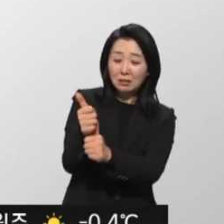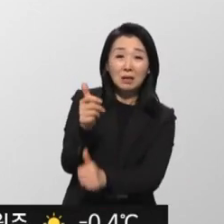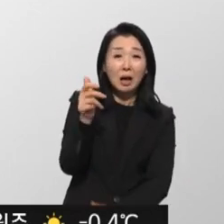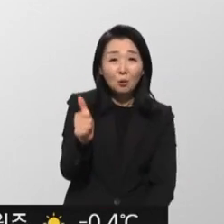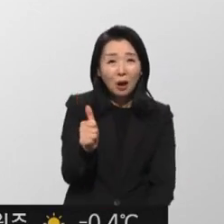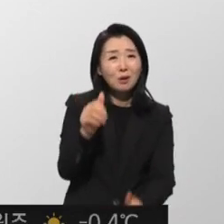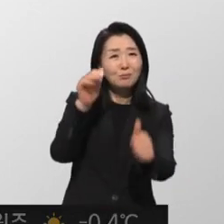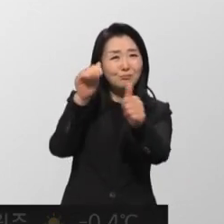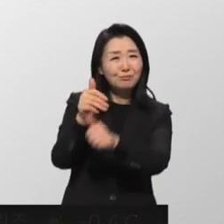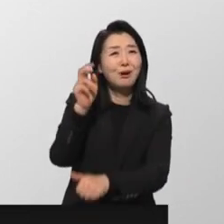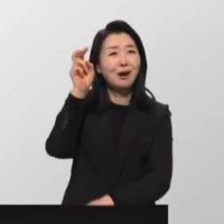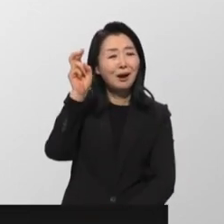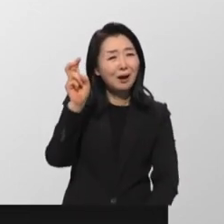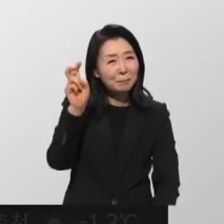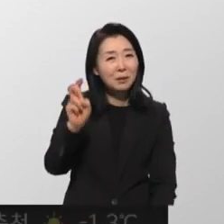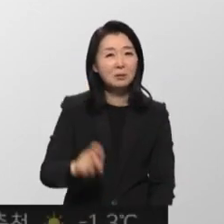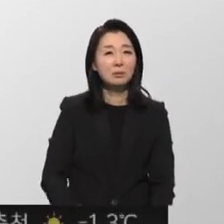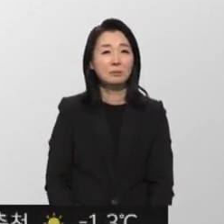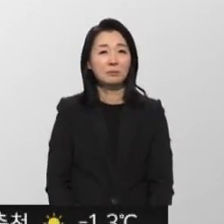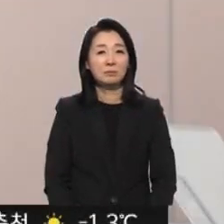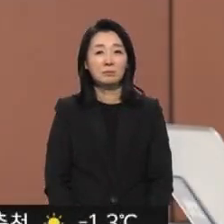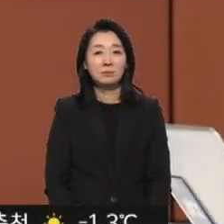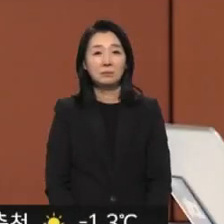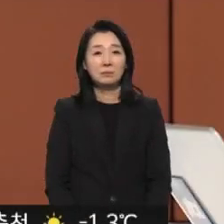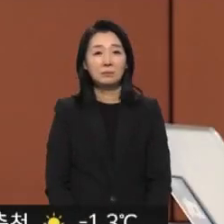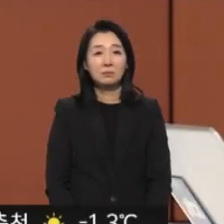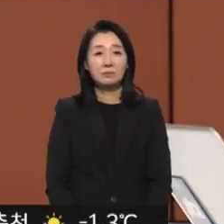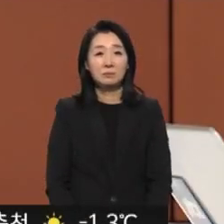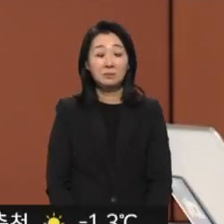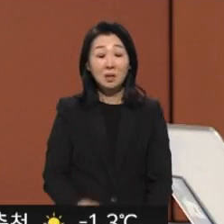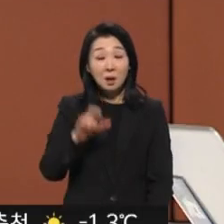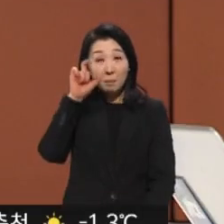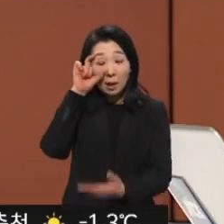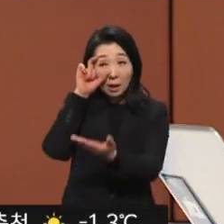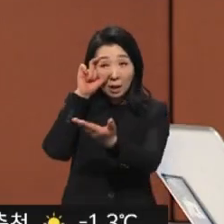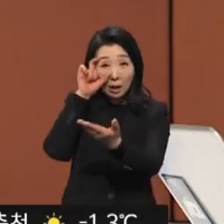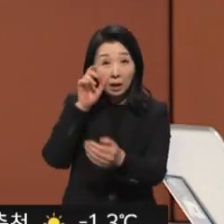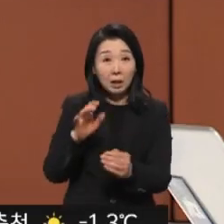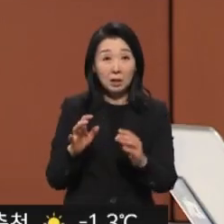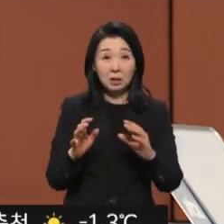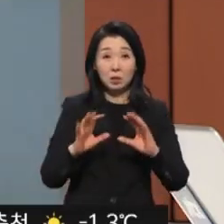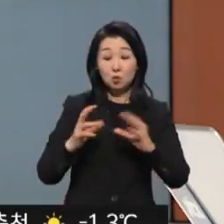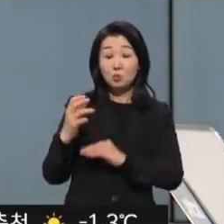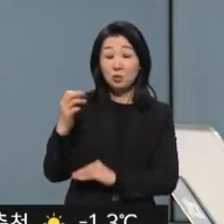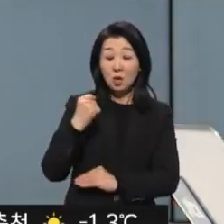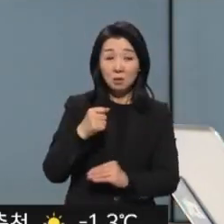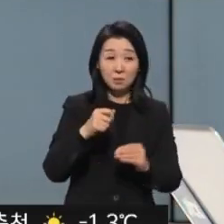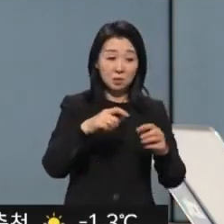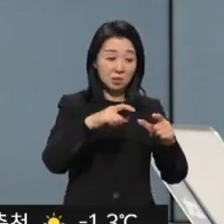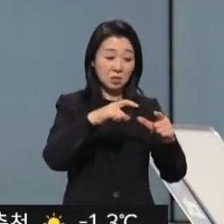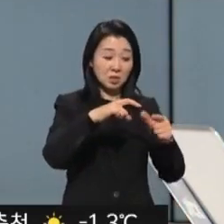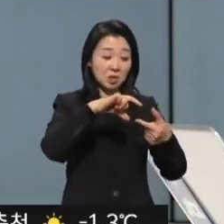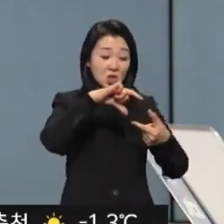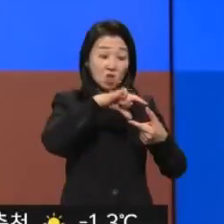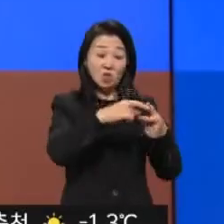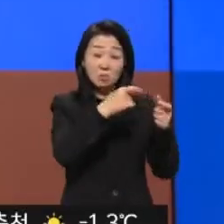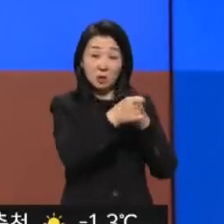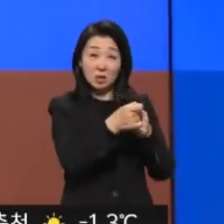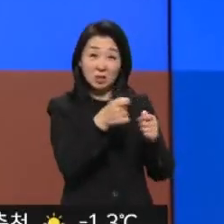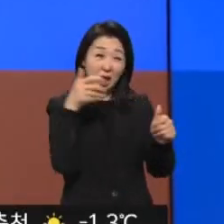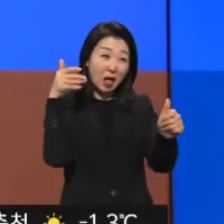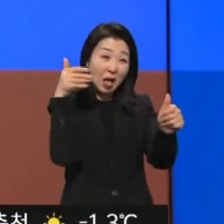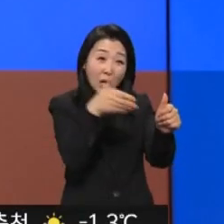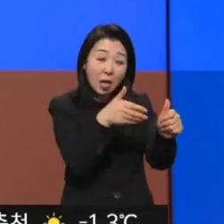날도 머지 않아 보인다라고 말했습니다. 네, 박막고 국민의힘은 김경수 전 지사에 대한 공세에 집중하는 그런 분위기죠. 네, 그렇습니다.